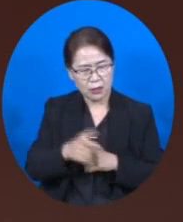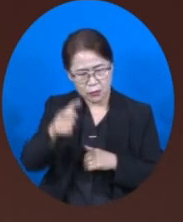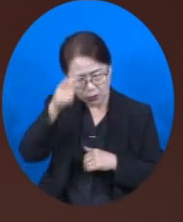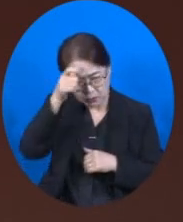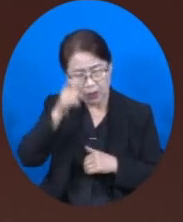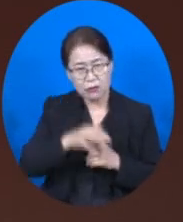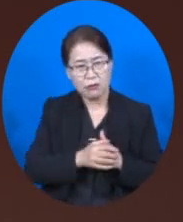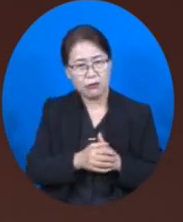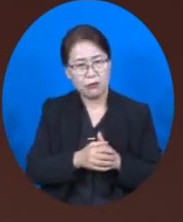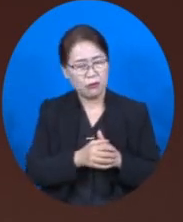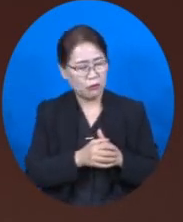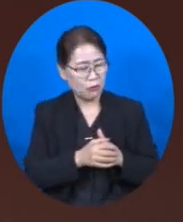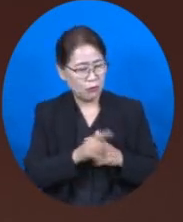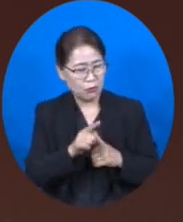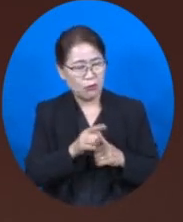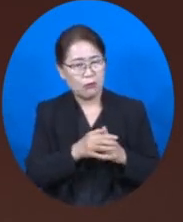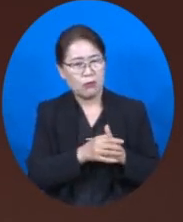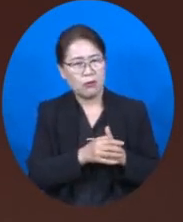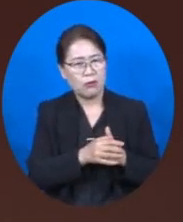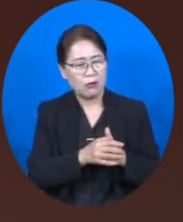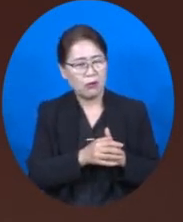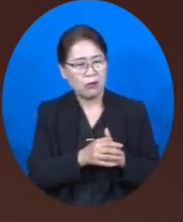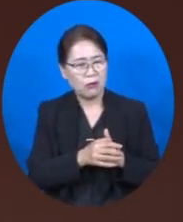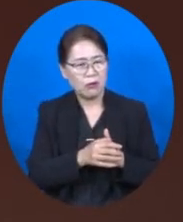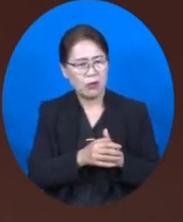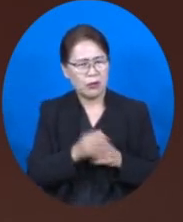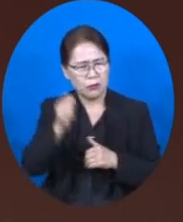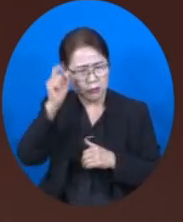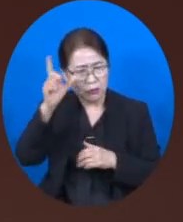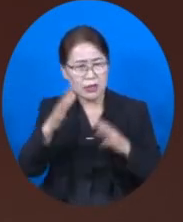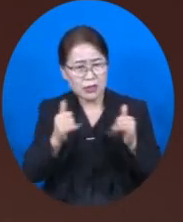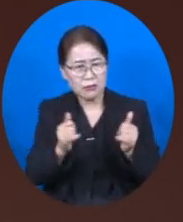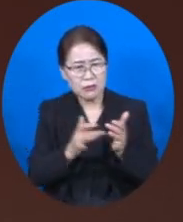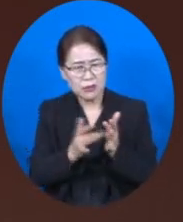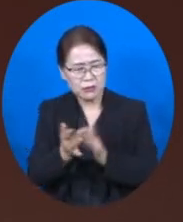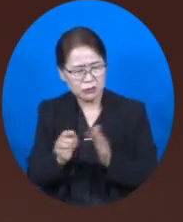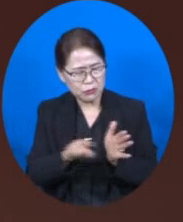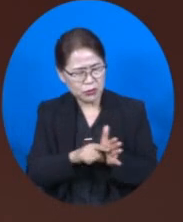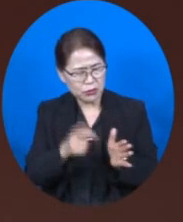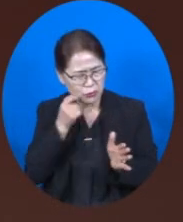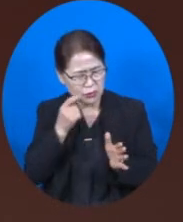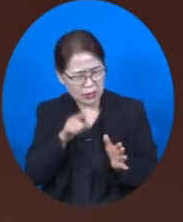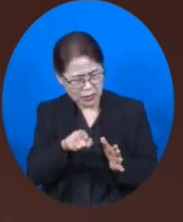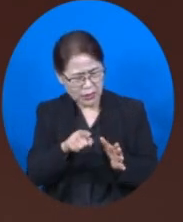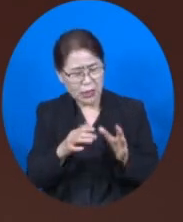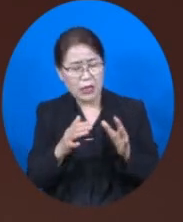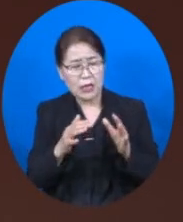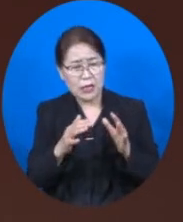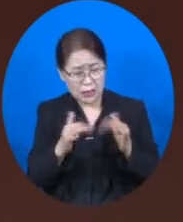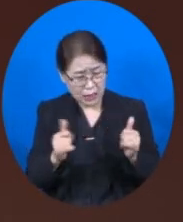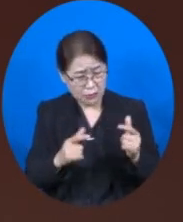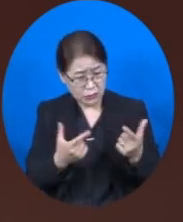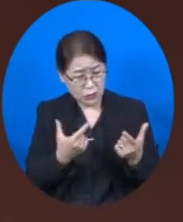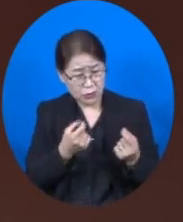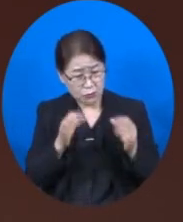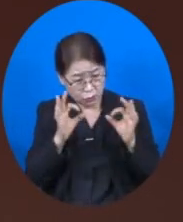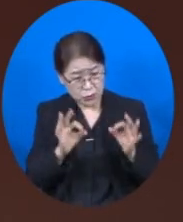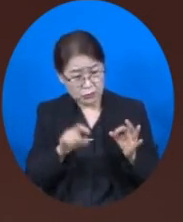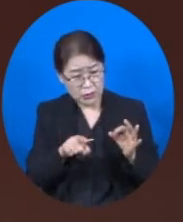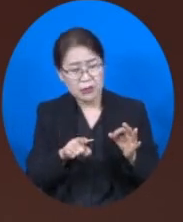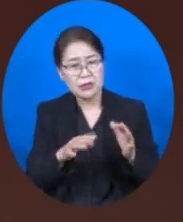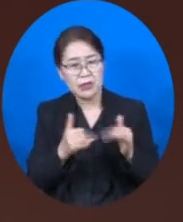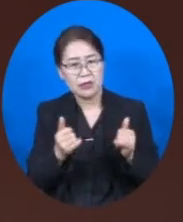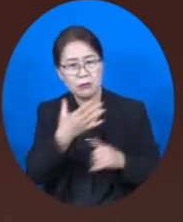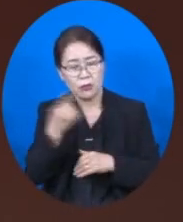고집이 세고 종가집 자손이고 정말 예수를 안 믿을 사람처럼 보여도요 그